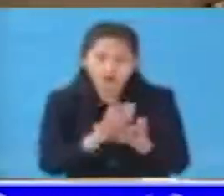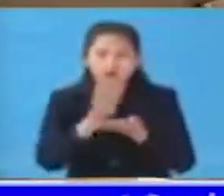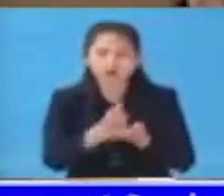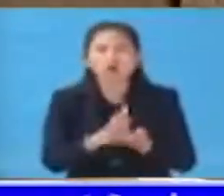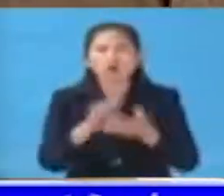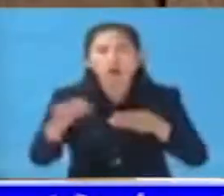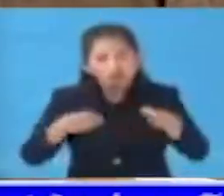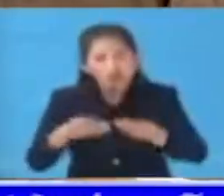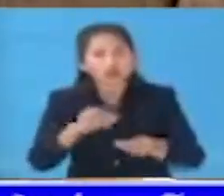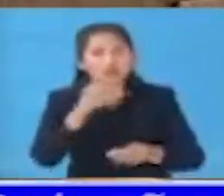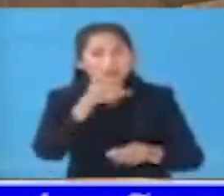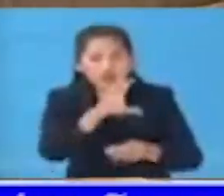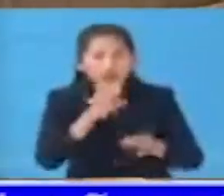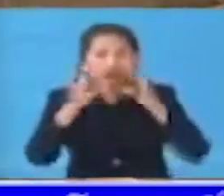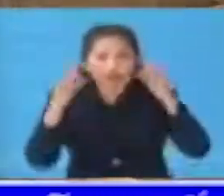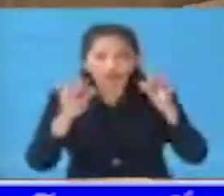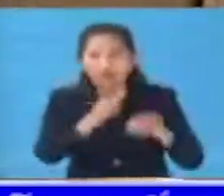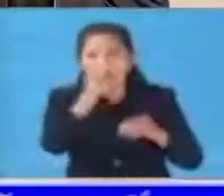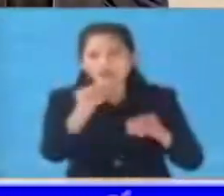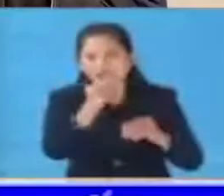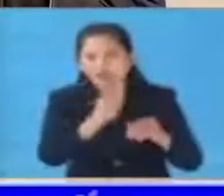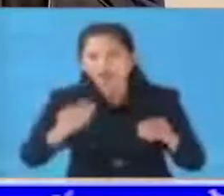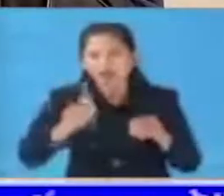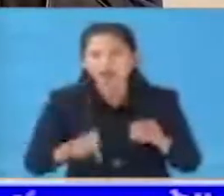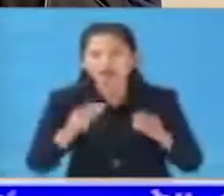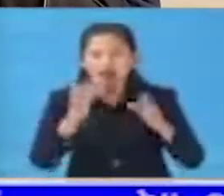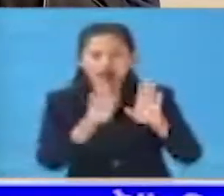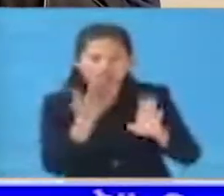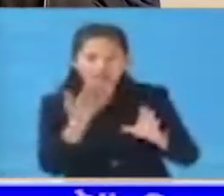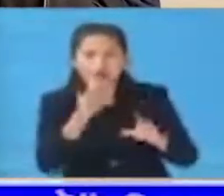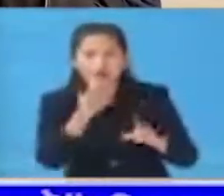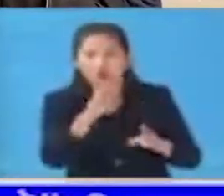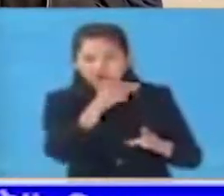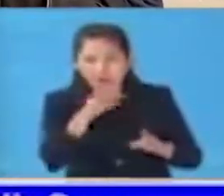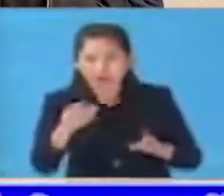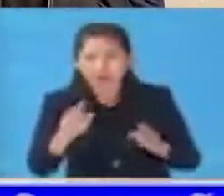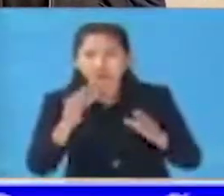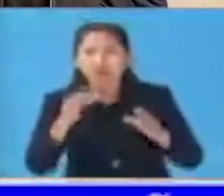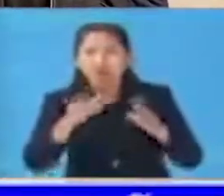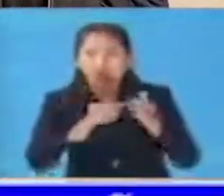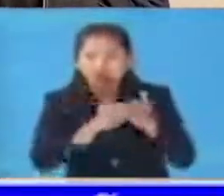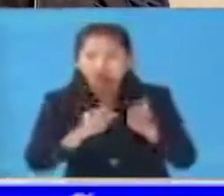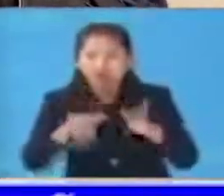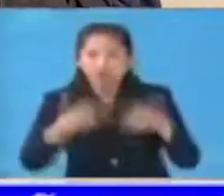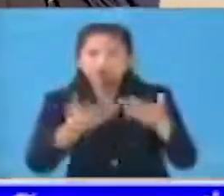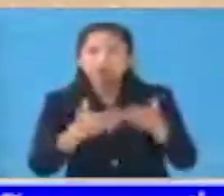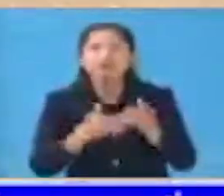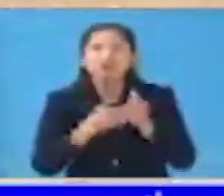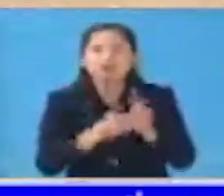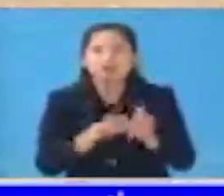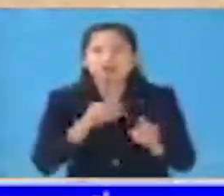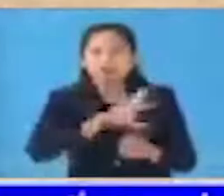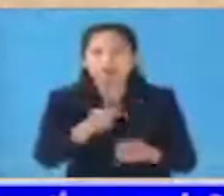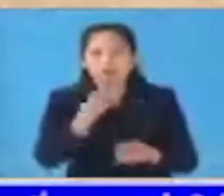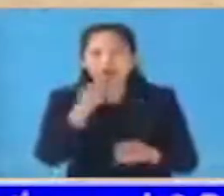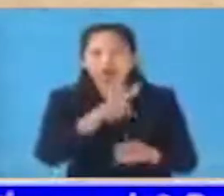នួនសត្វឆ្កែឆ្មាដ៏គុកគឺនៅអាស៊ីអាគ្នេយ៍បានផ្ញើលិខិតចំហដែលមាន1លានហត្ថលេខានេះទៅកាន់រដ្ឋាភិបាលកម្ពុជាវៀតណាមនិងឥណ្ឌូនេស៊ី